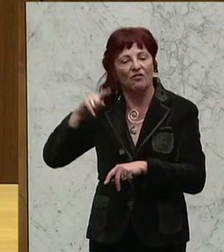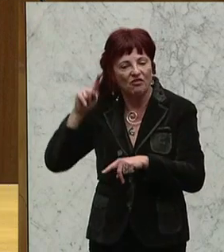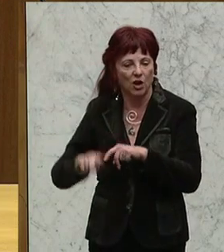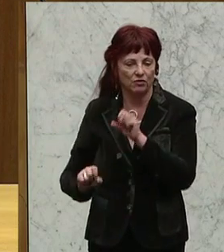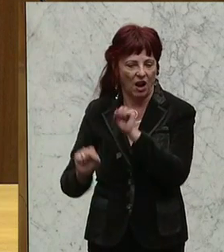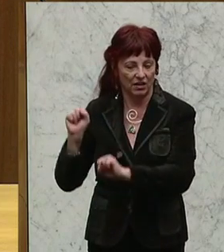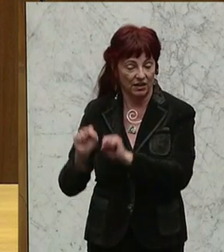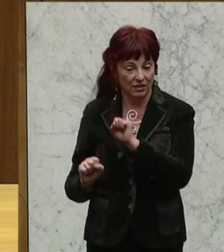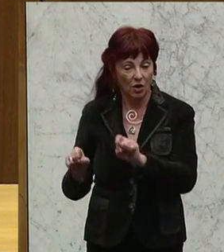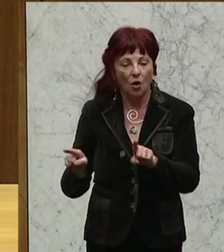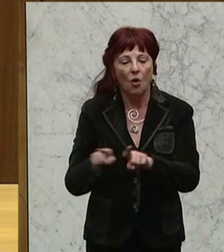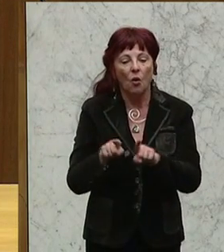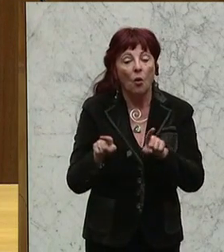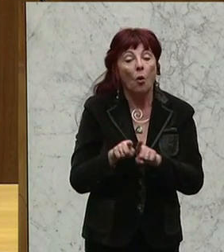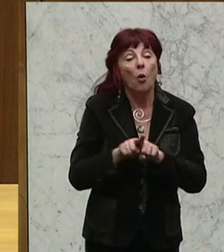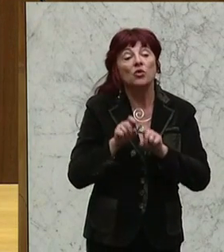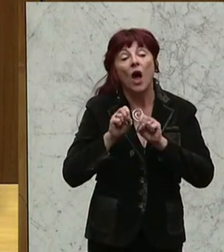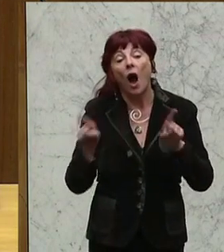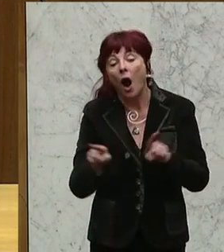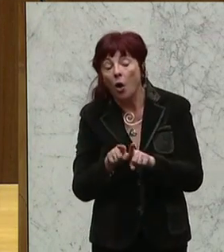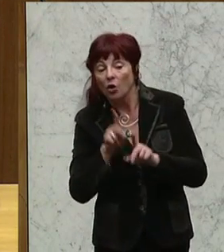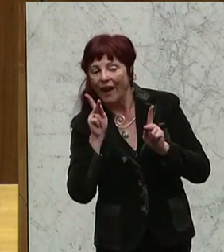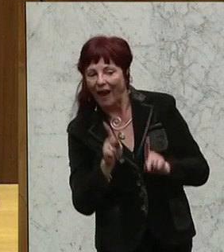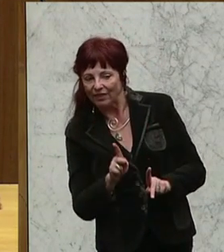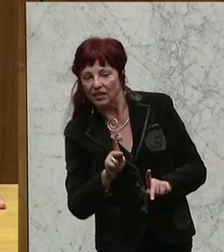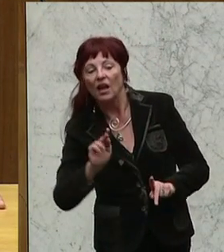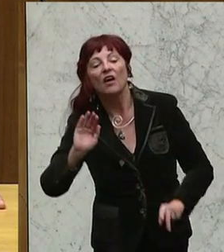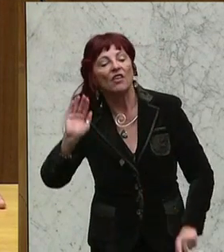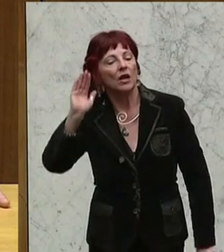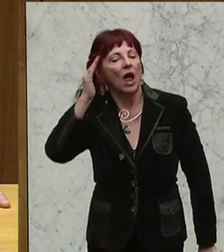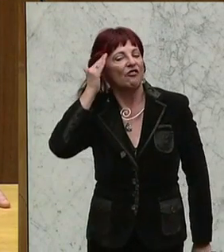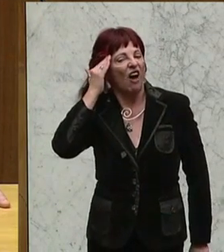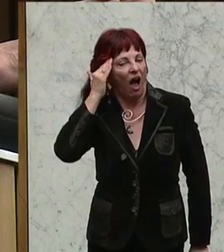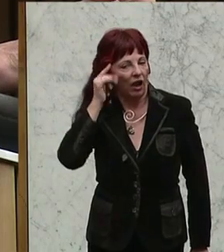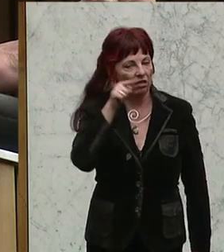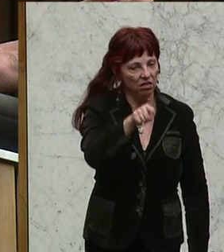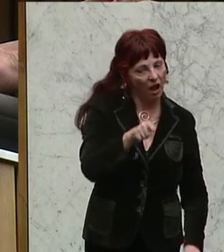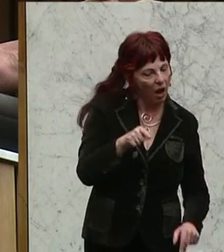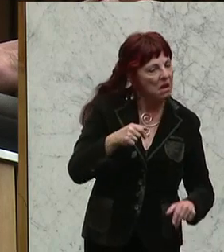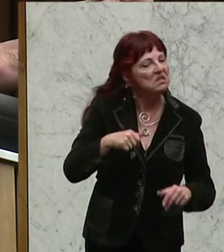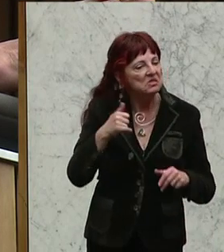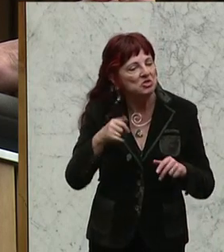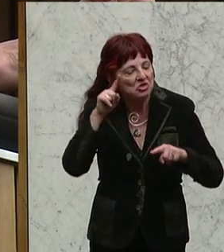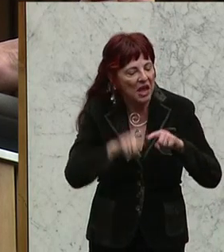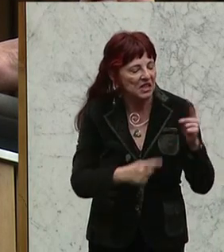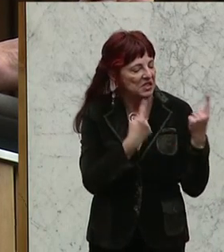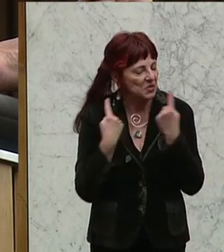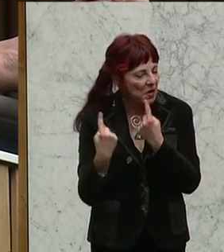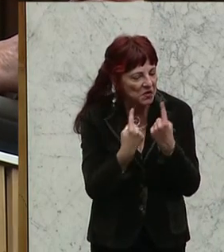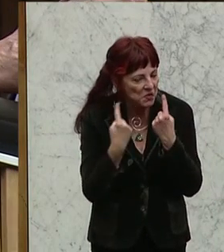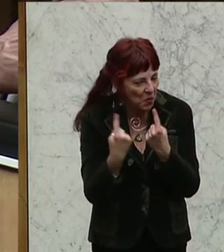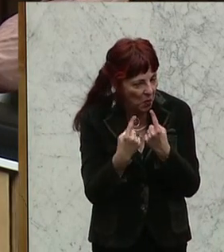beseschwerde bekannt gewordene Missstände auf und prüfen im Wege unserer obcard Kommissionen durch ca 500